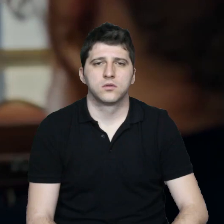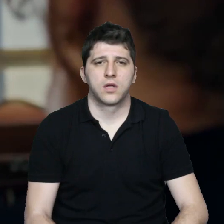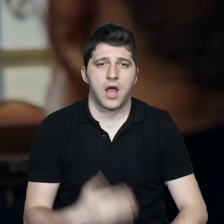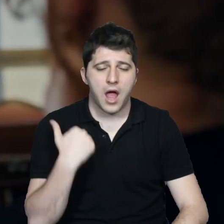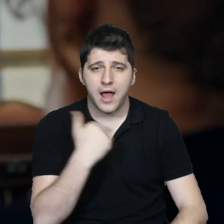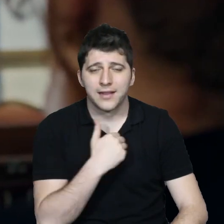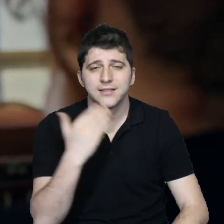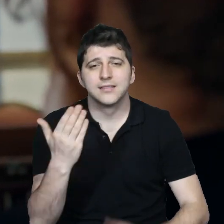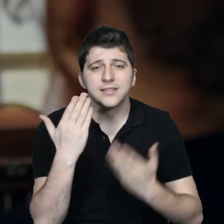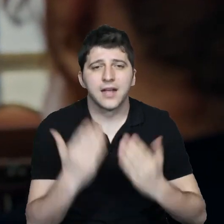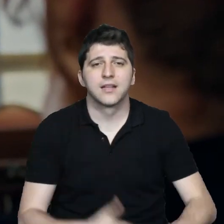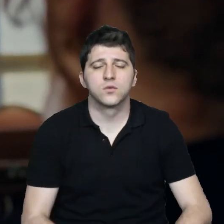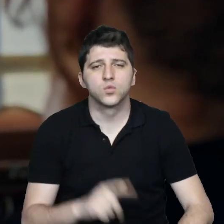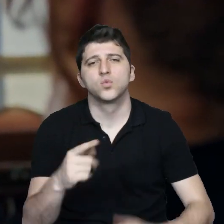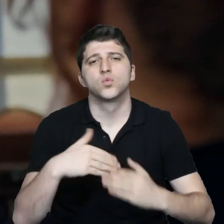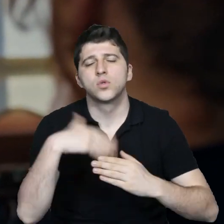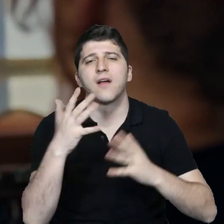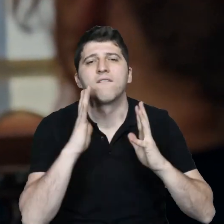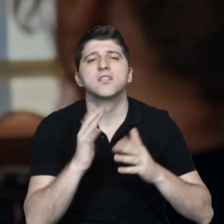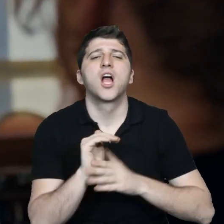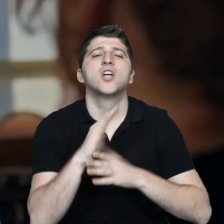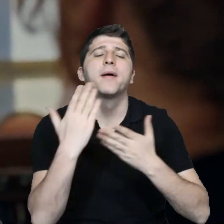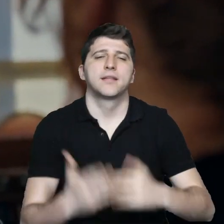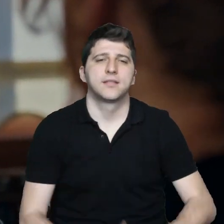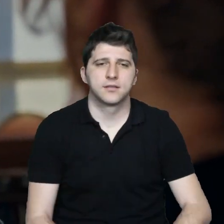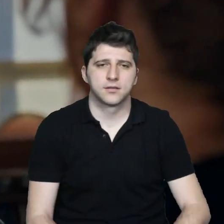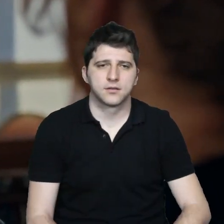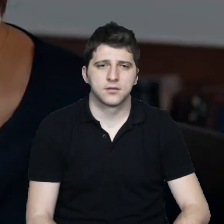Annesi de zaten ondan sonra çok fazla yaşamadı.